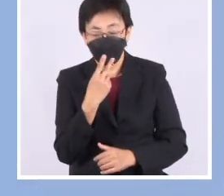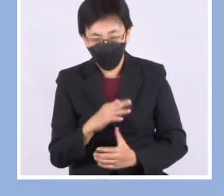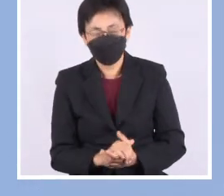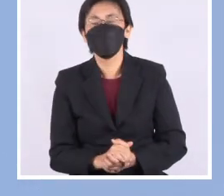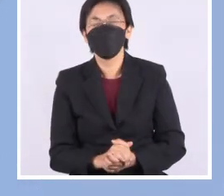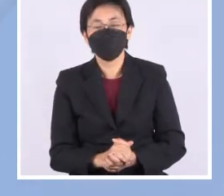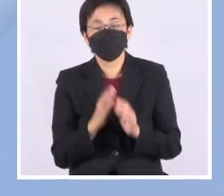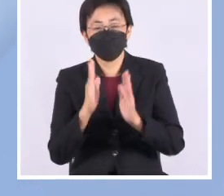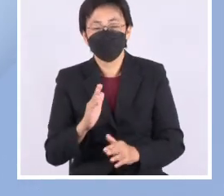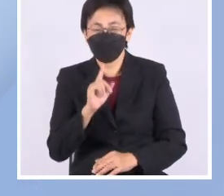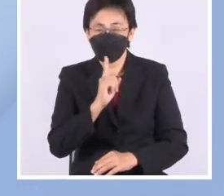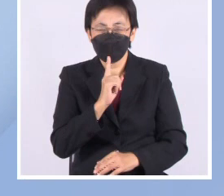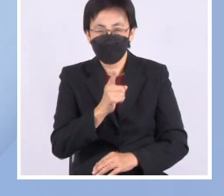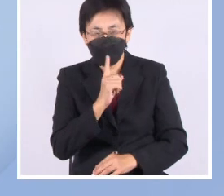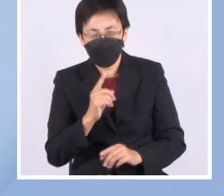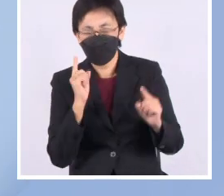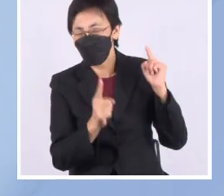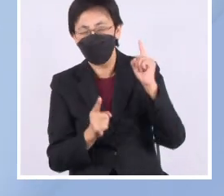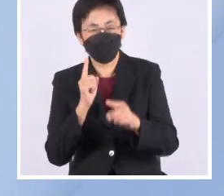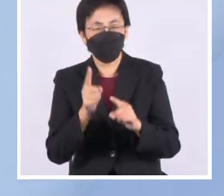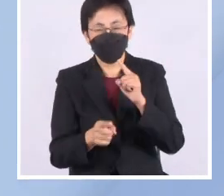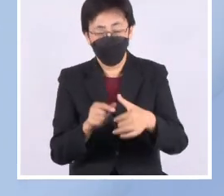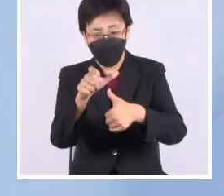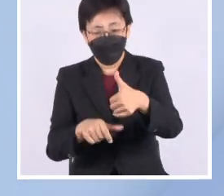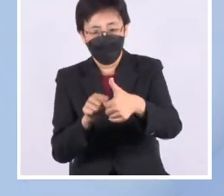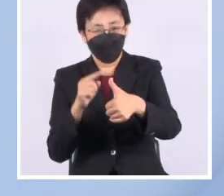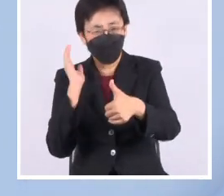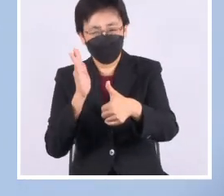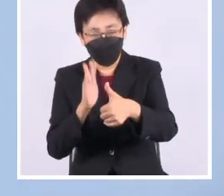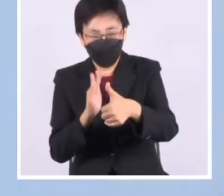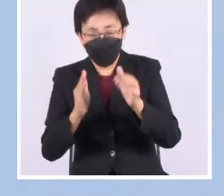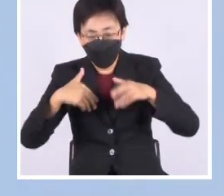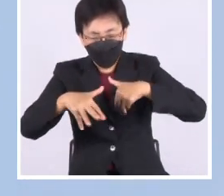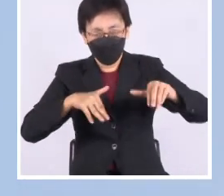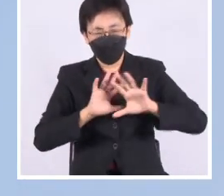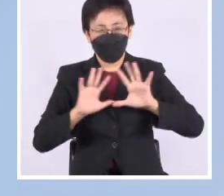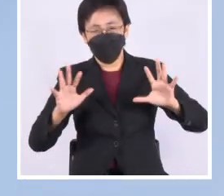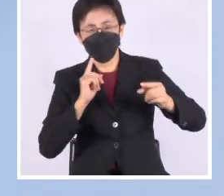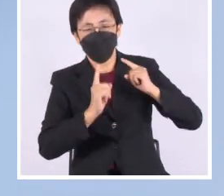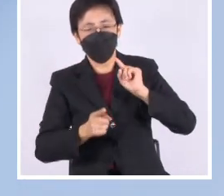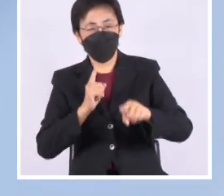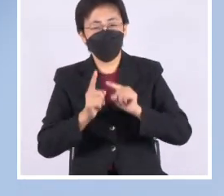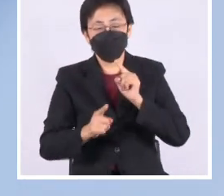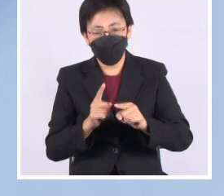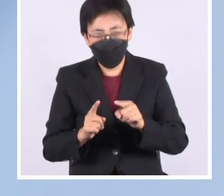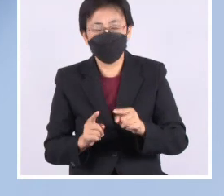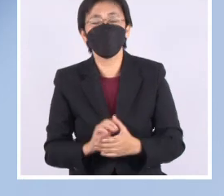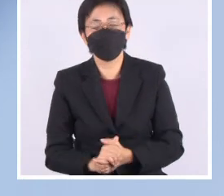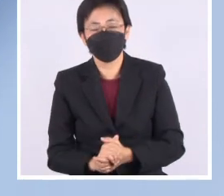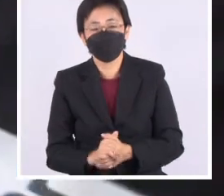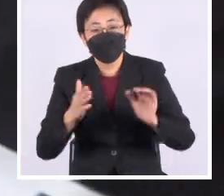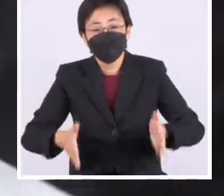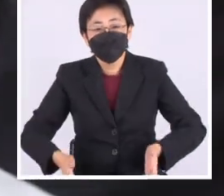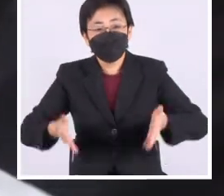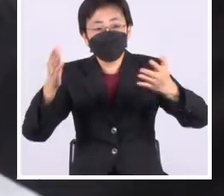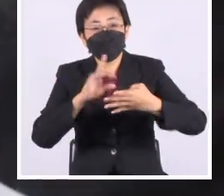นทุกคนกลด่าทุกคนสาบแช่งถึงความโหดเหี้ยมของนายณัฐชัยหนึ่งในผู้พักอาศัยในตึกนะคะคุณชนทิช